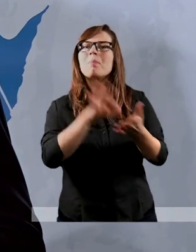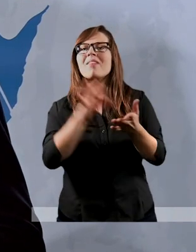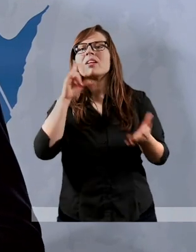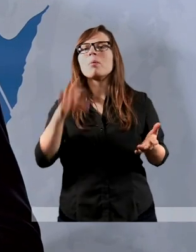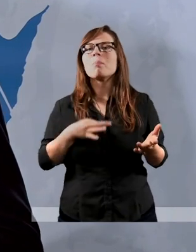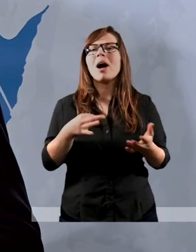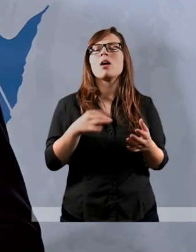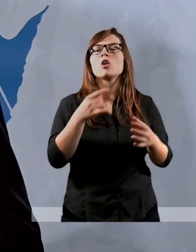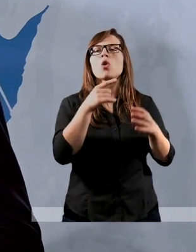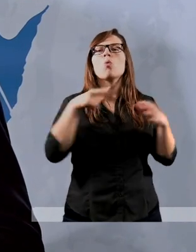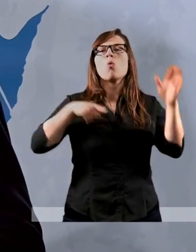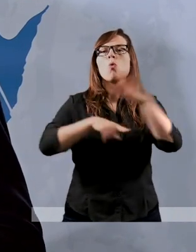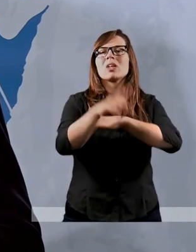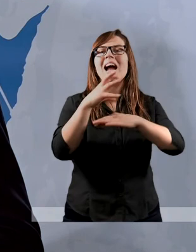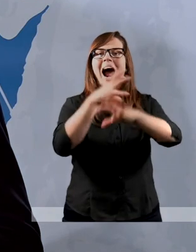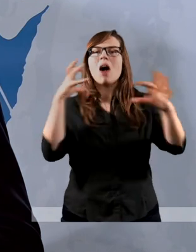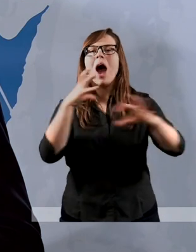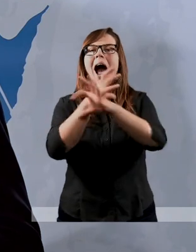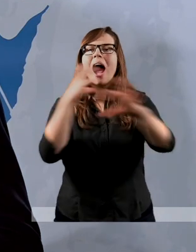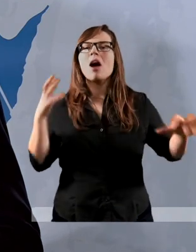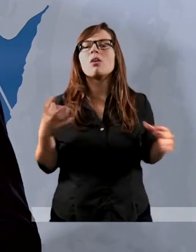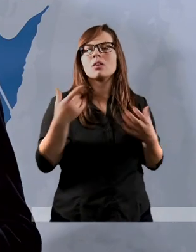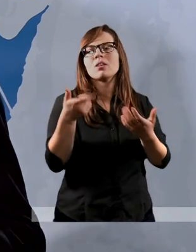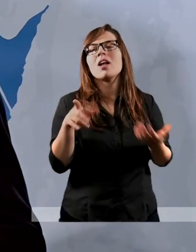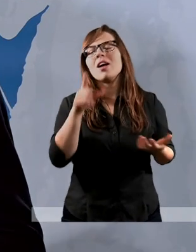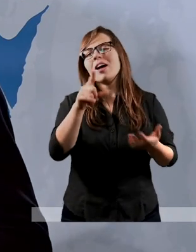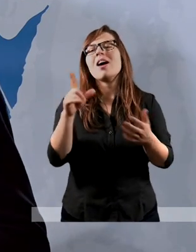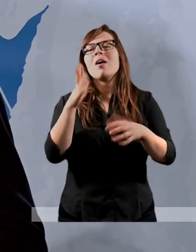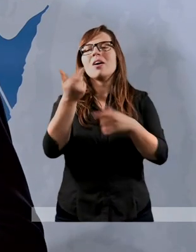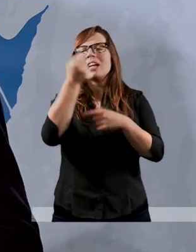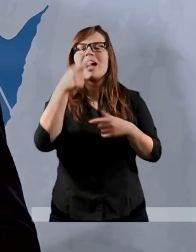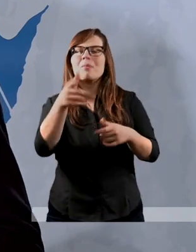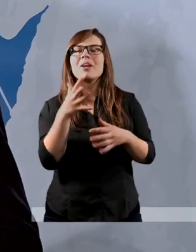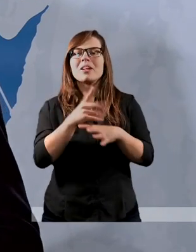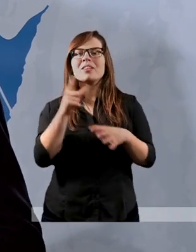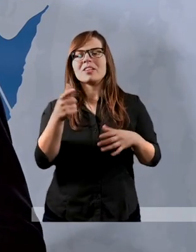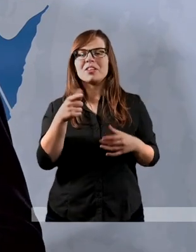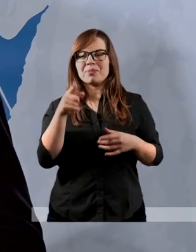panu uciekł autobus. Autobus linii numer 57